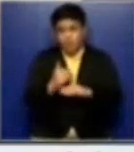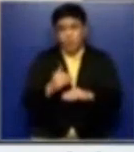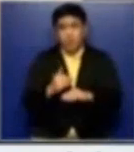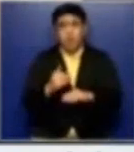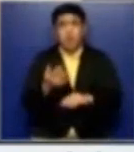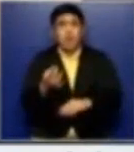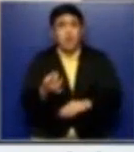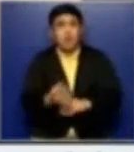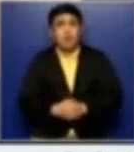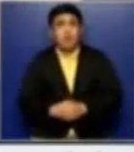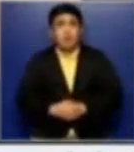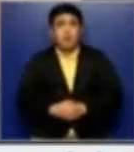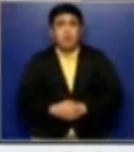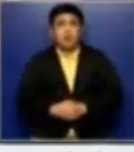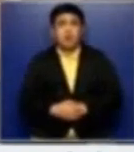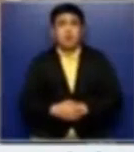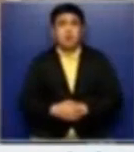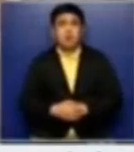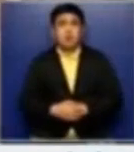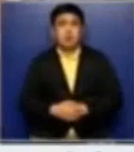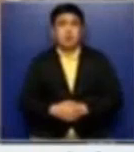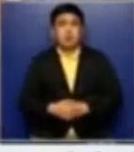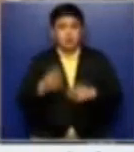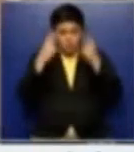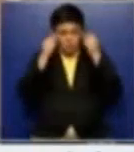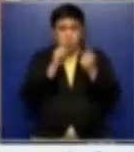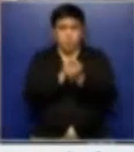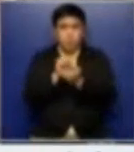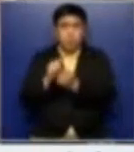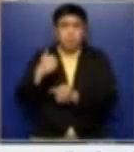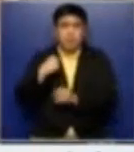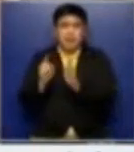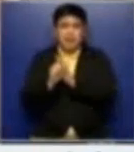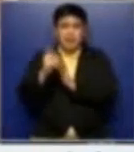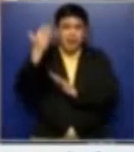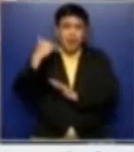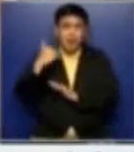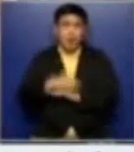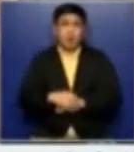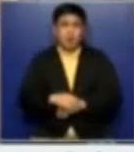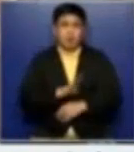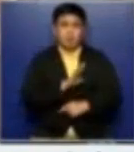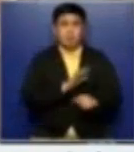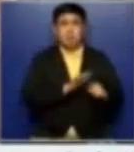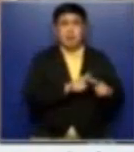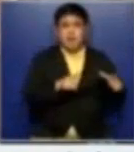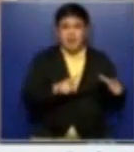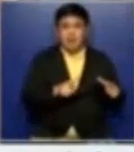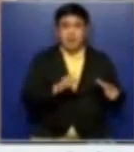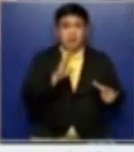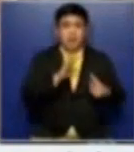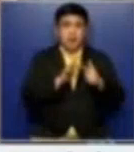เหรอแล้วเรื่องอย่างนี้ท่านนายกเจอมาได้กับตัวทีหนึ่งครับสายบางใหญ่การสายบางใหญ่นะ